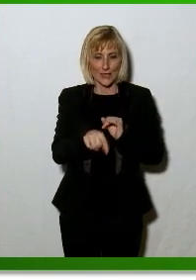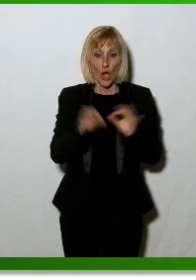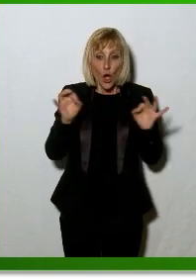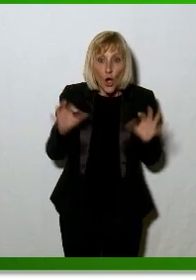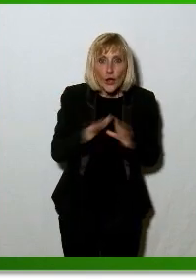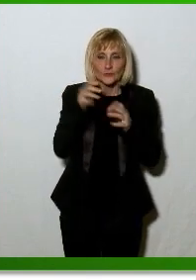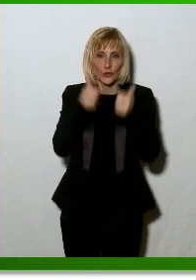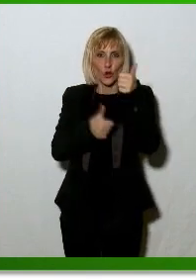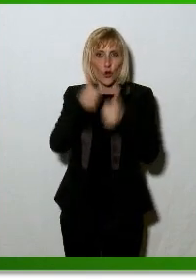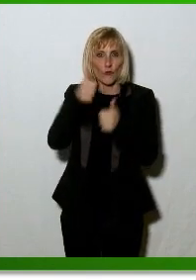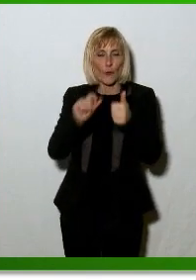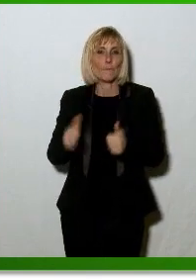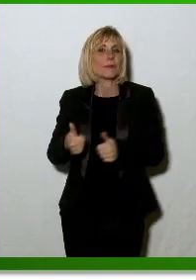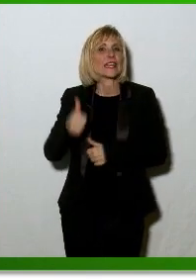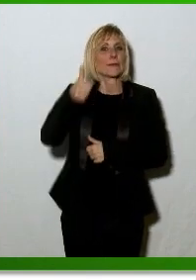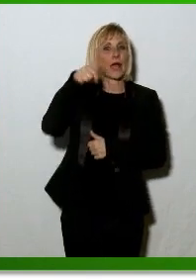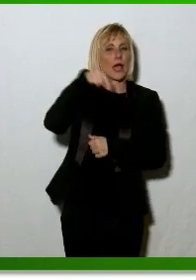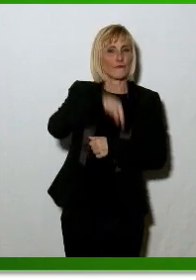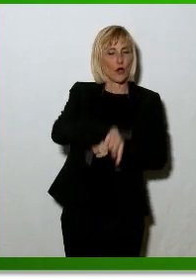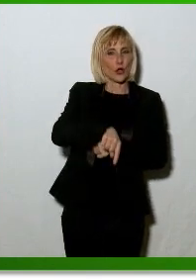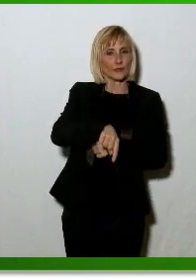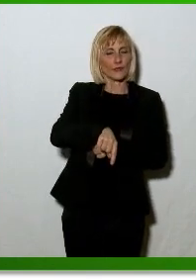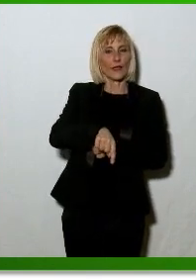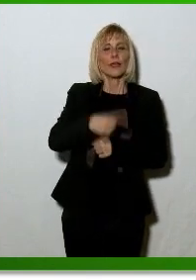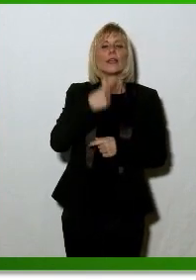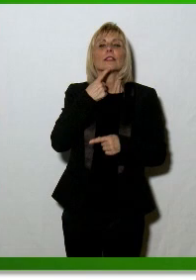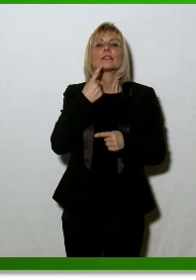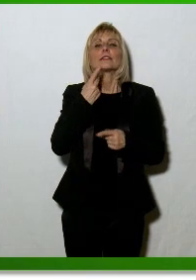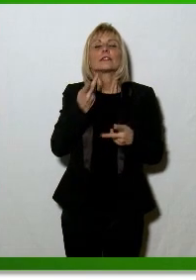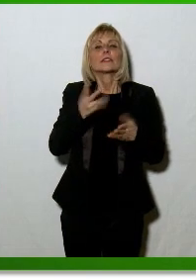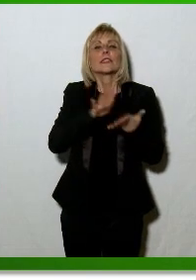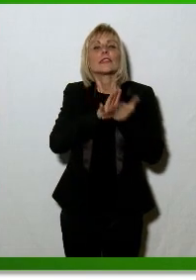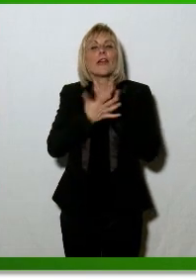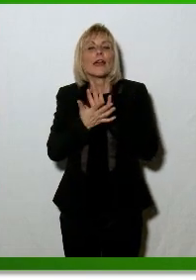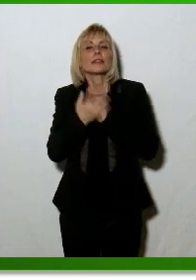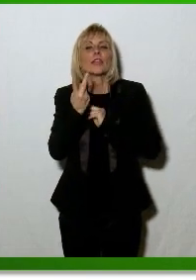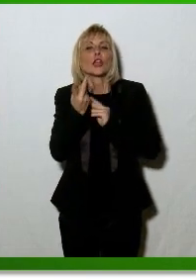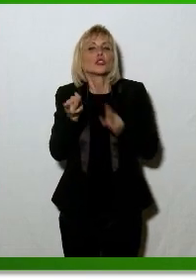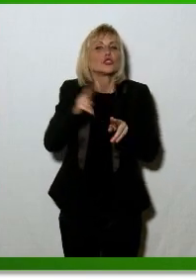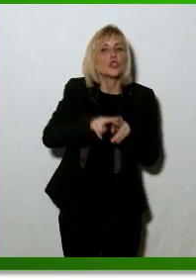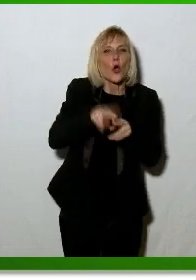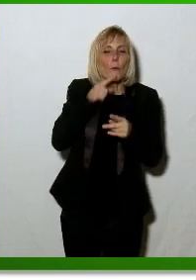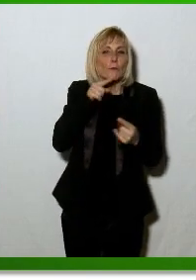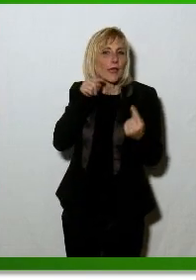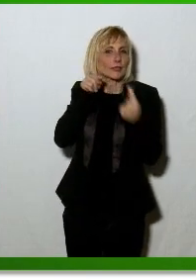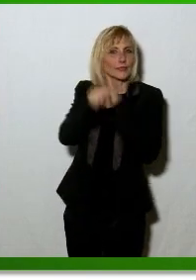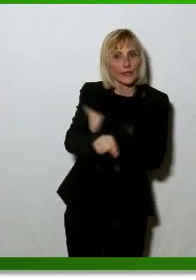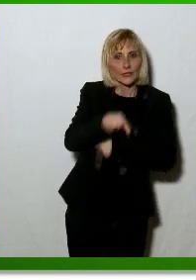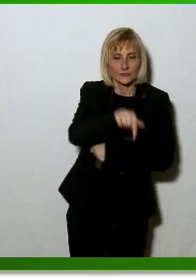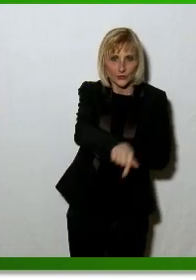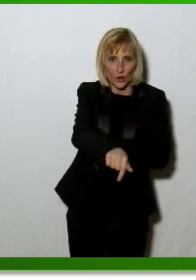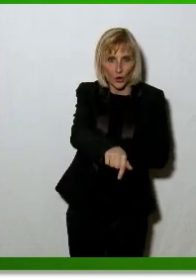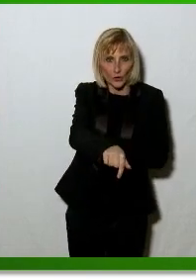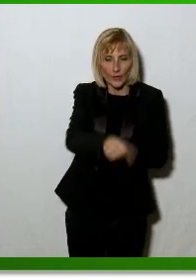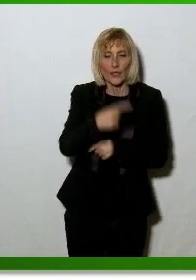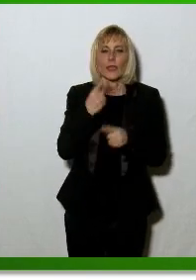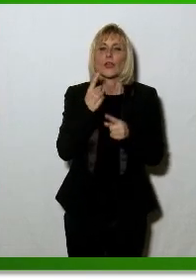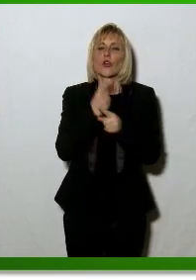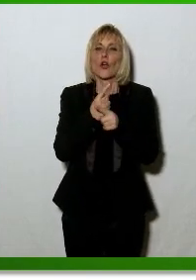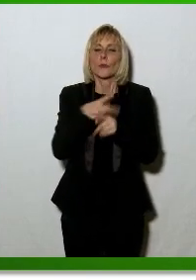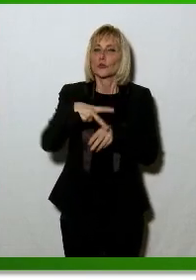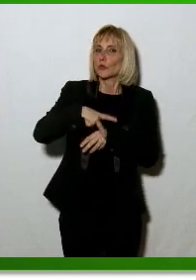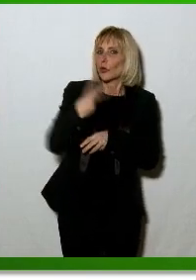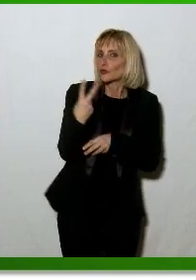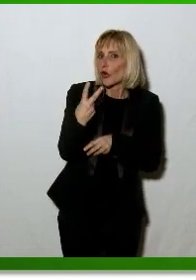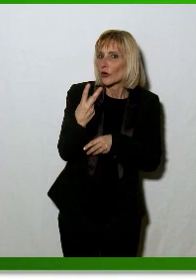quindi un'assemblea che diventa bidirezionale incentivando un messaggio finale che ci dobbiamo portare a casa dopo questa due